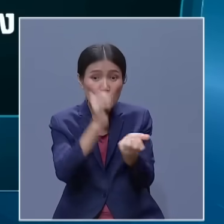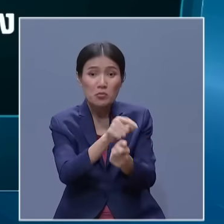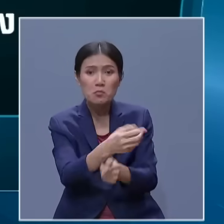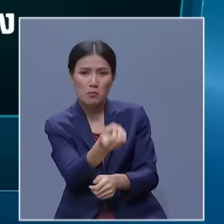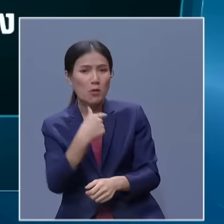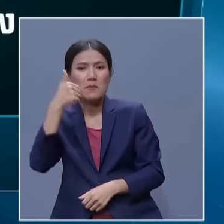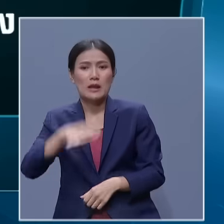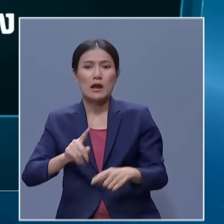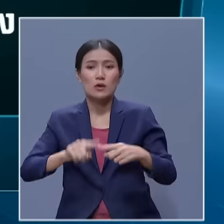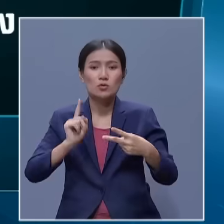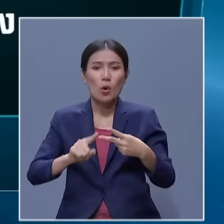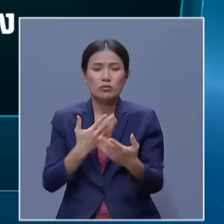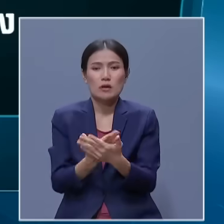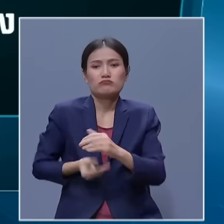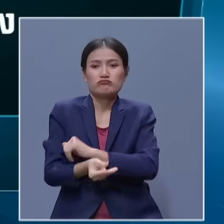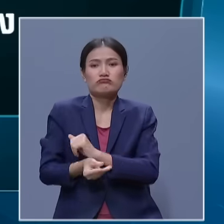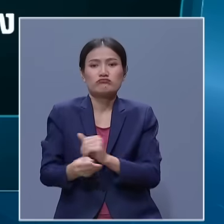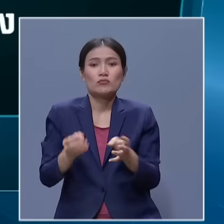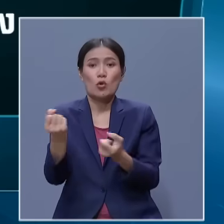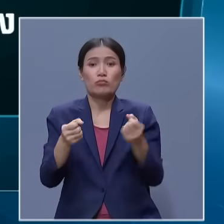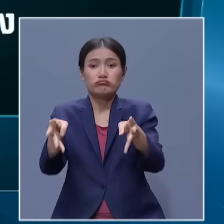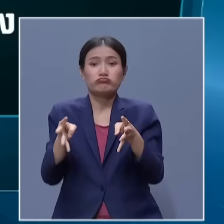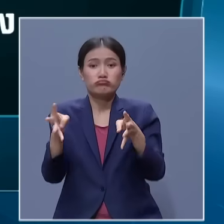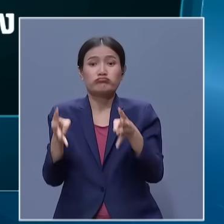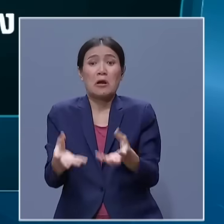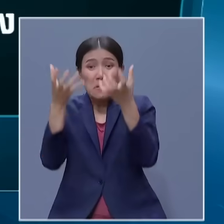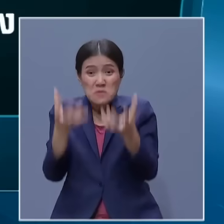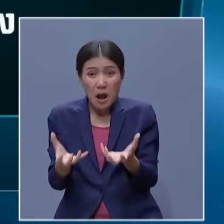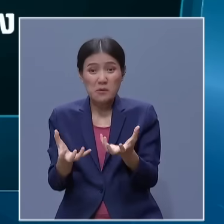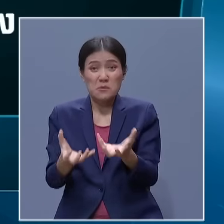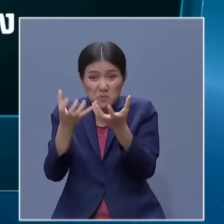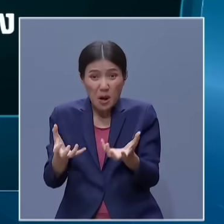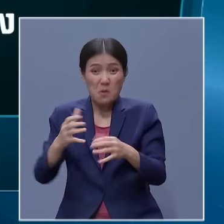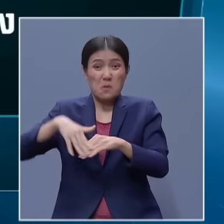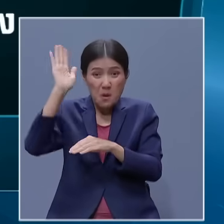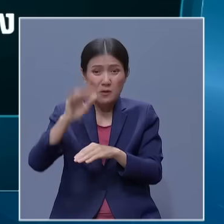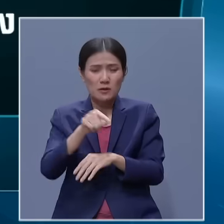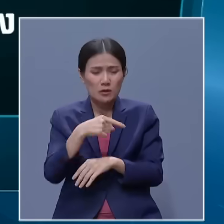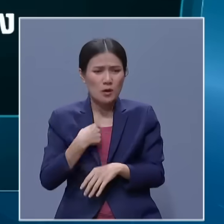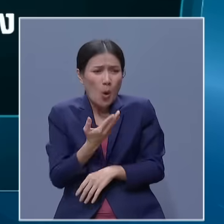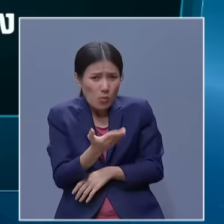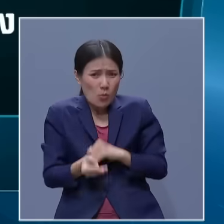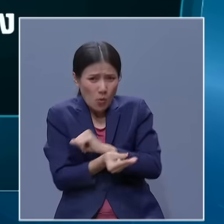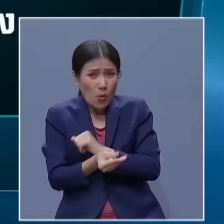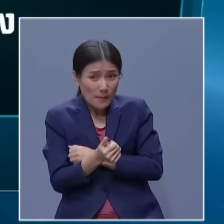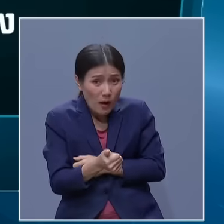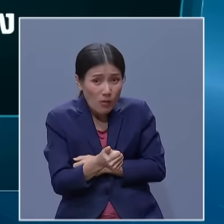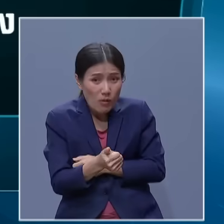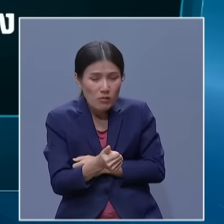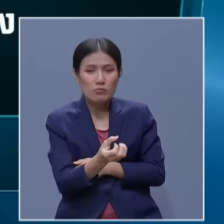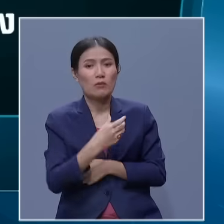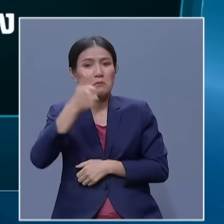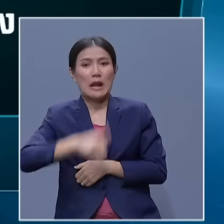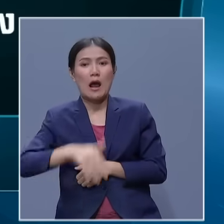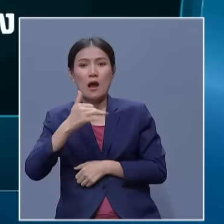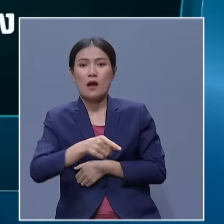รถแบกน้ำหนักนะครับขอแบกน้ำหนักเพิ่มได้ไหมขอจ่ายสวยได้ไหมแต่ปรากฏว่าก็ไม่ได้อีกนะ